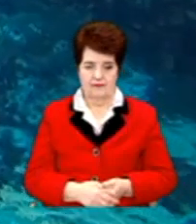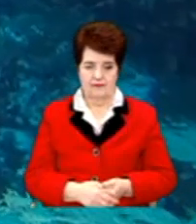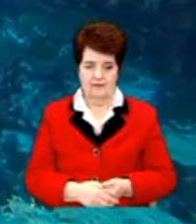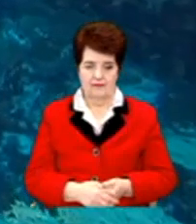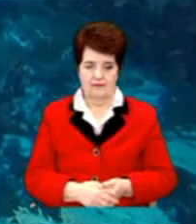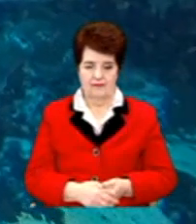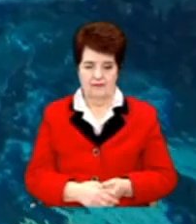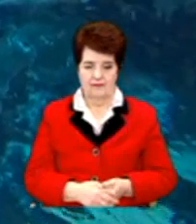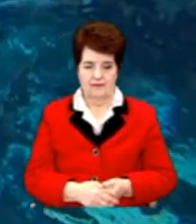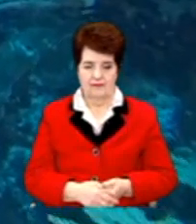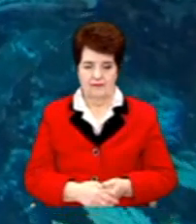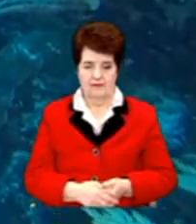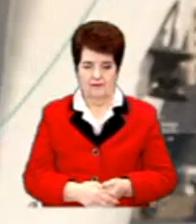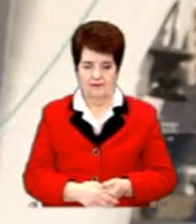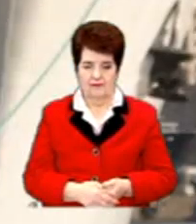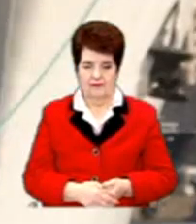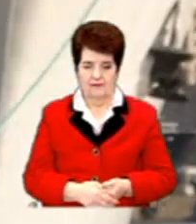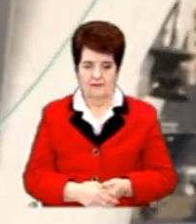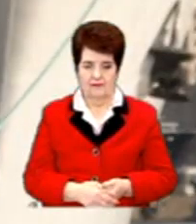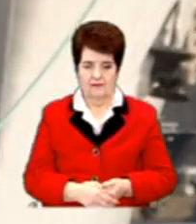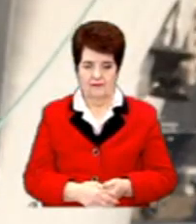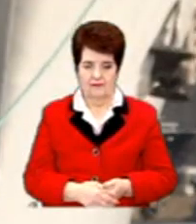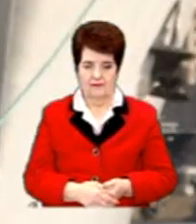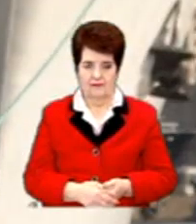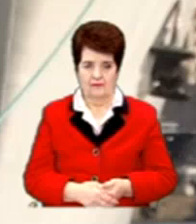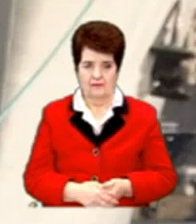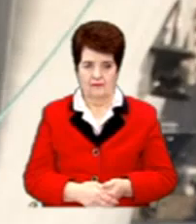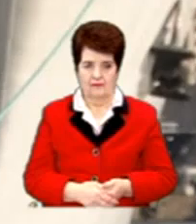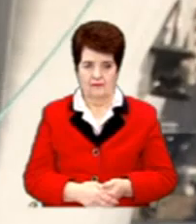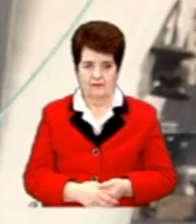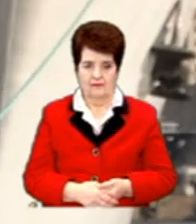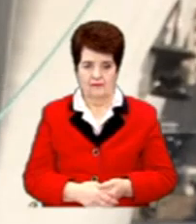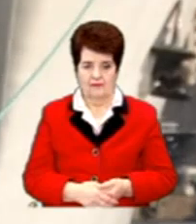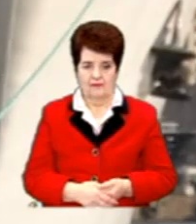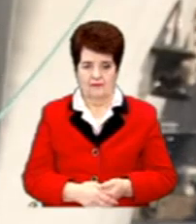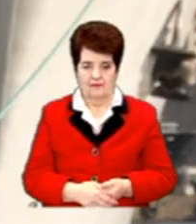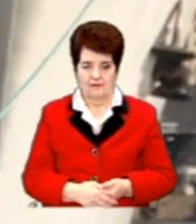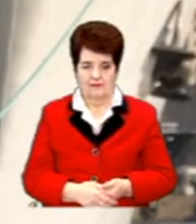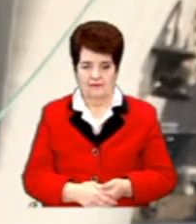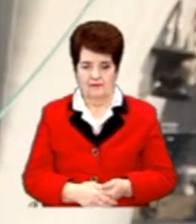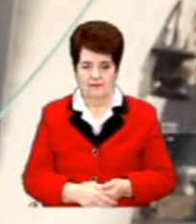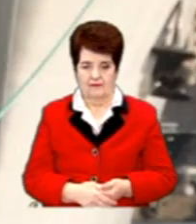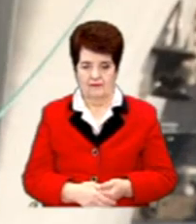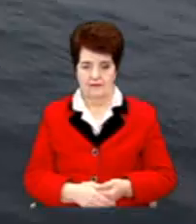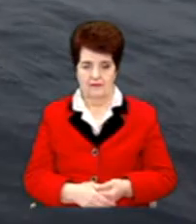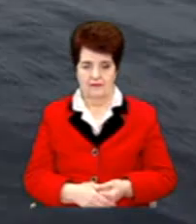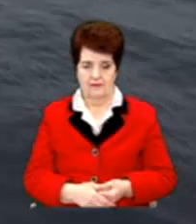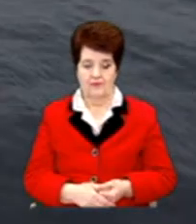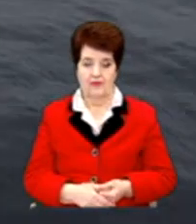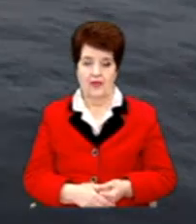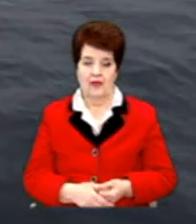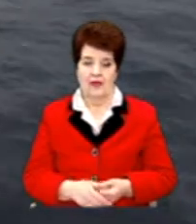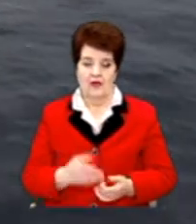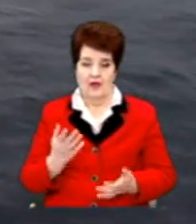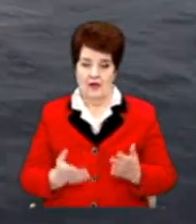ocean. It's where we find these undersea mountains, these sea mounts, and there are tens of thousands of them across the world's ocean. Ca să